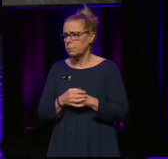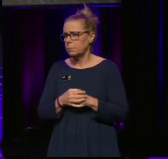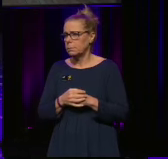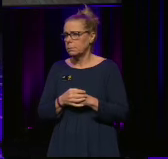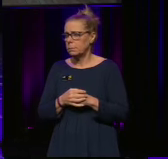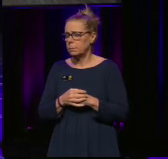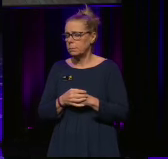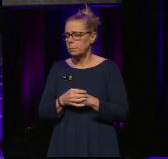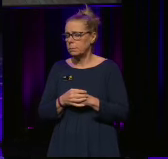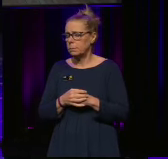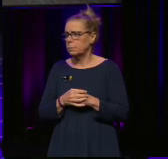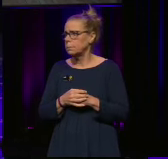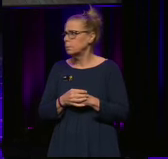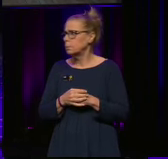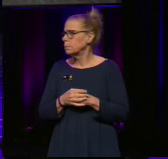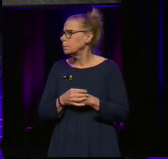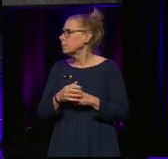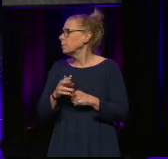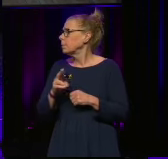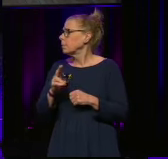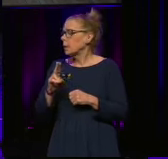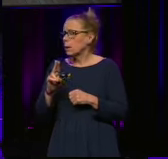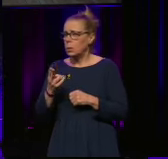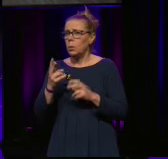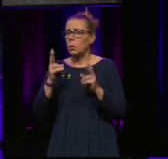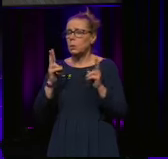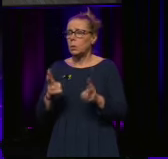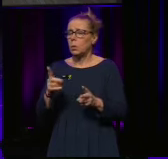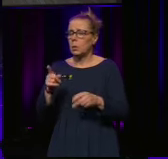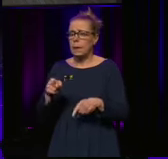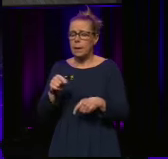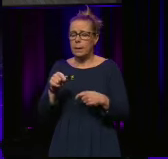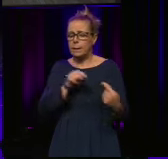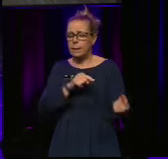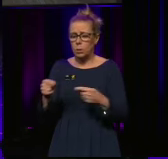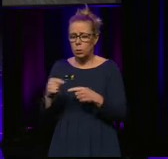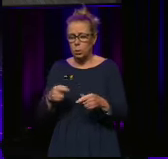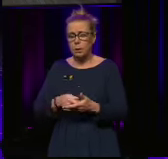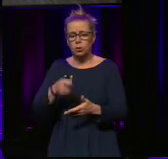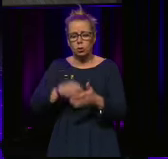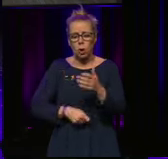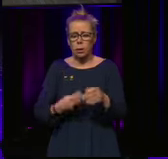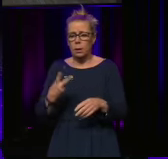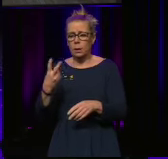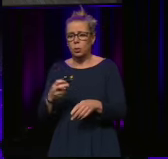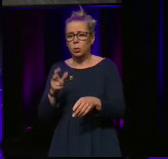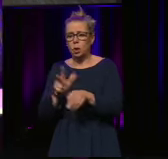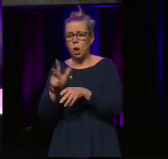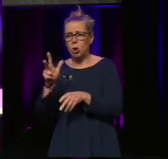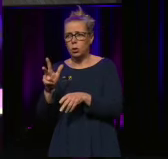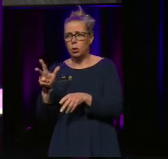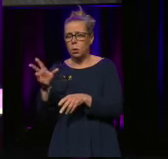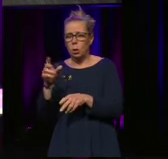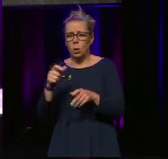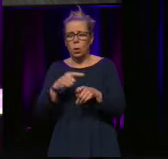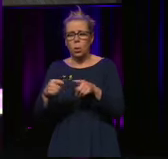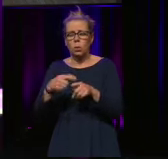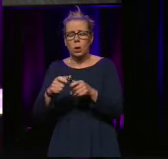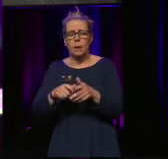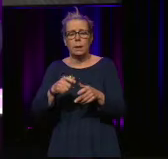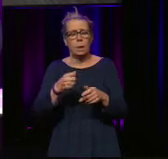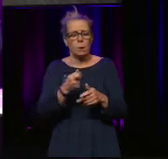nu är det ju faktiskt så att den här diskussionen kommer igång ordentligt 2018 med anledning av ett antal artiklar från bland annat MS-stiftelsen i